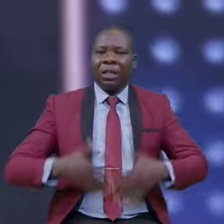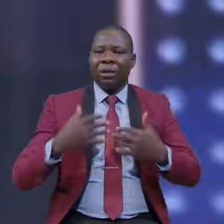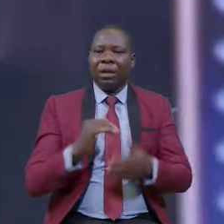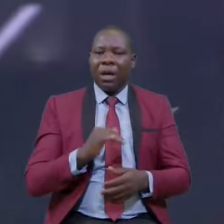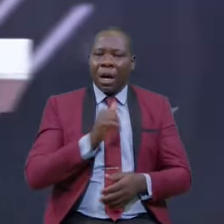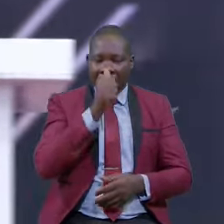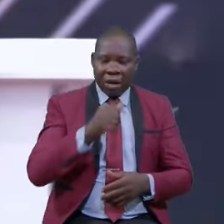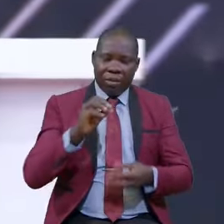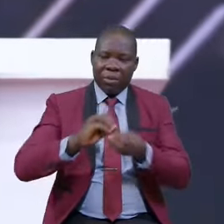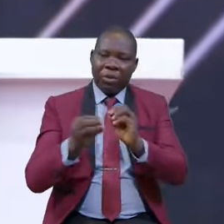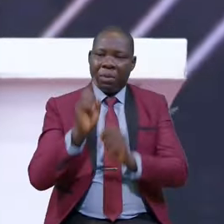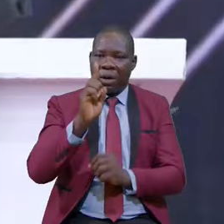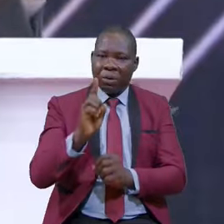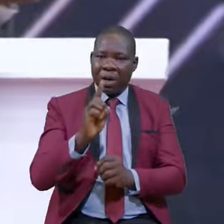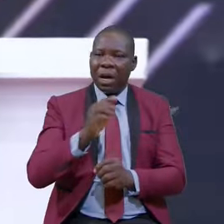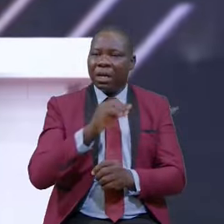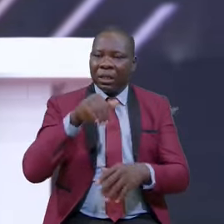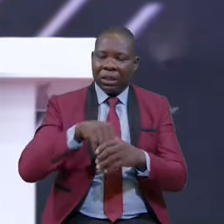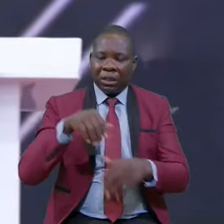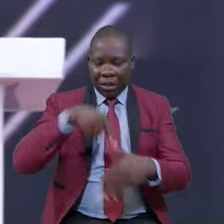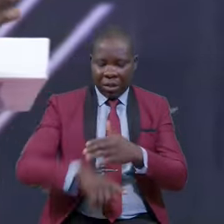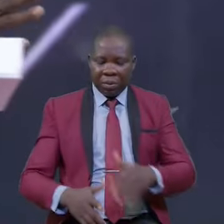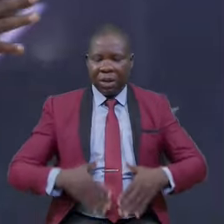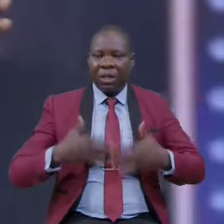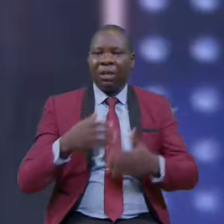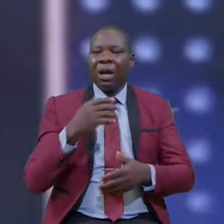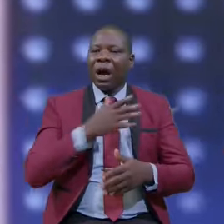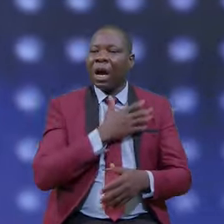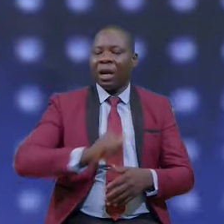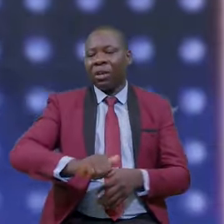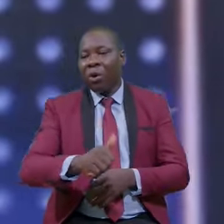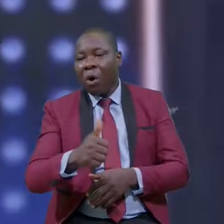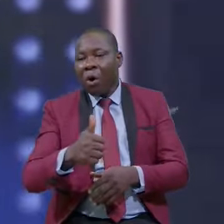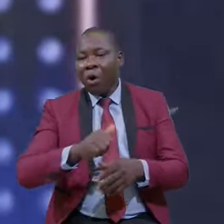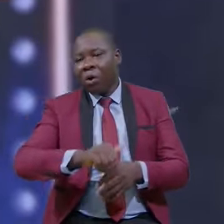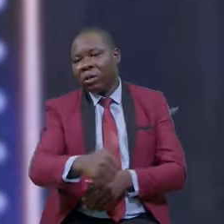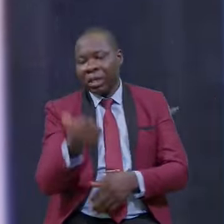the rest, et les autres, Ghana, peut-être au Ghana ici, notre pasteur national.